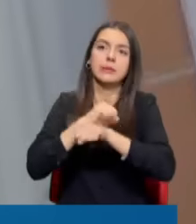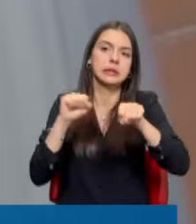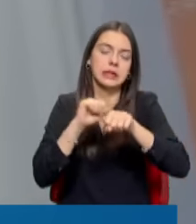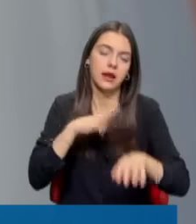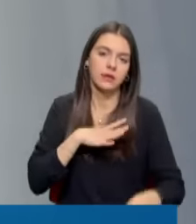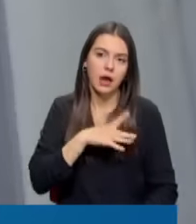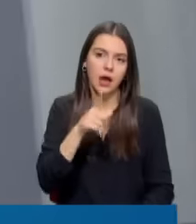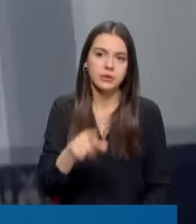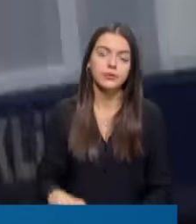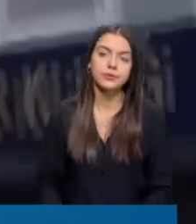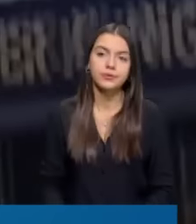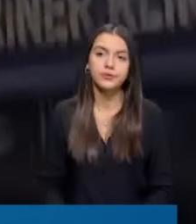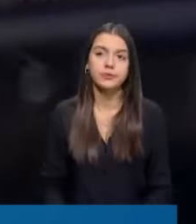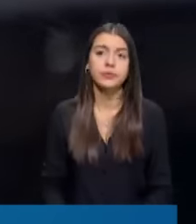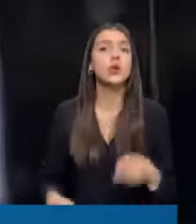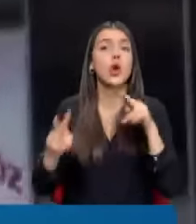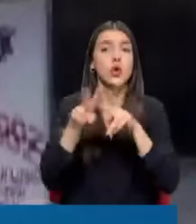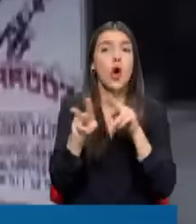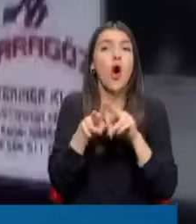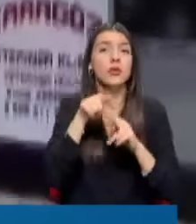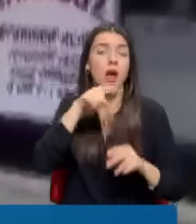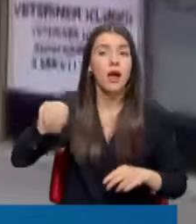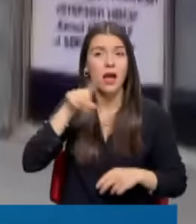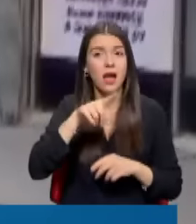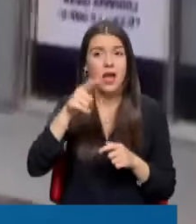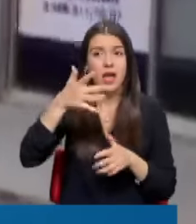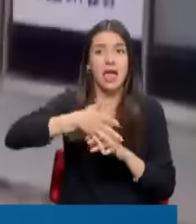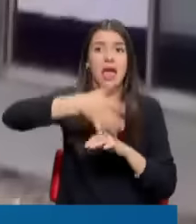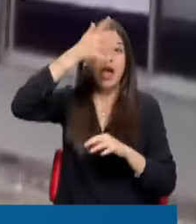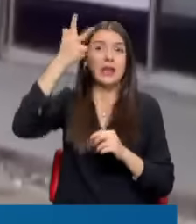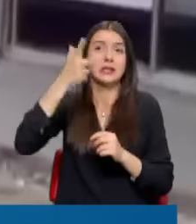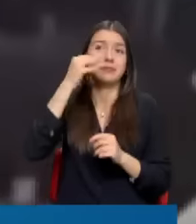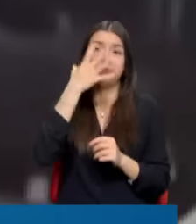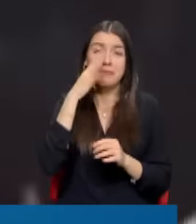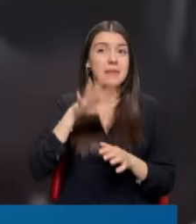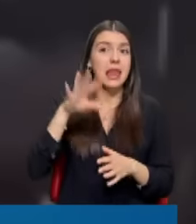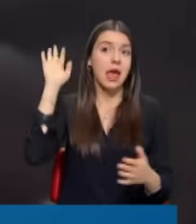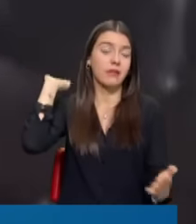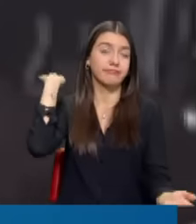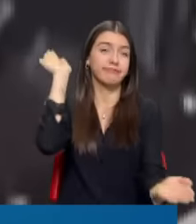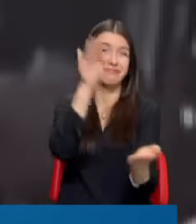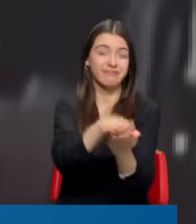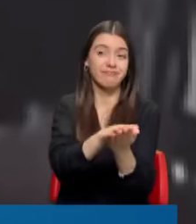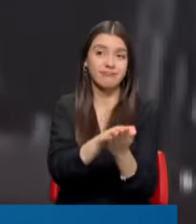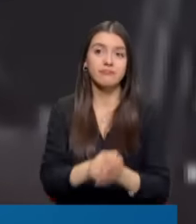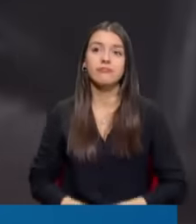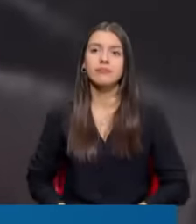Konya'da yerinden sökülen baz istasyonu binanın önünde bekleyenlerin üzerine uçtu.